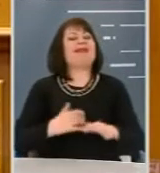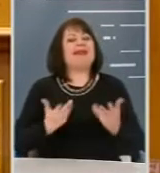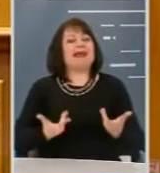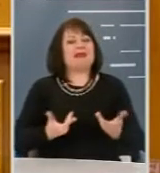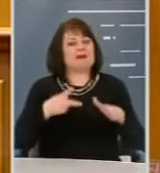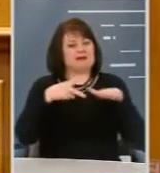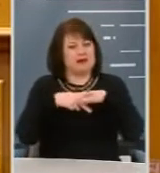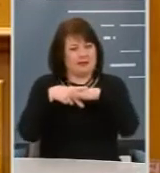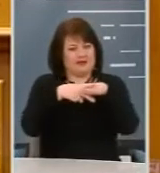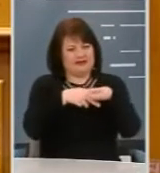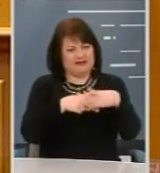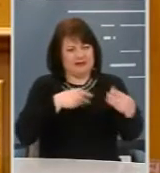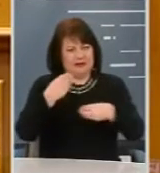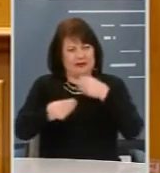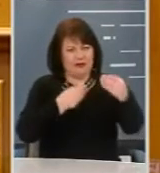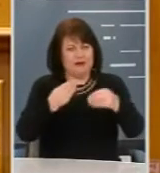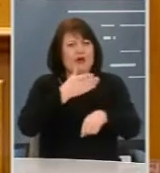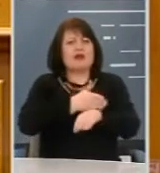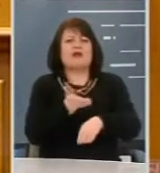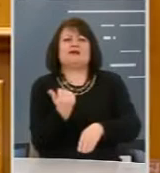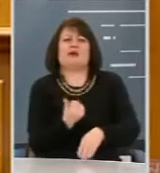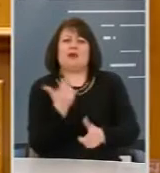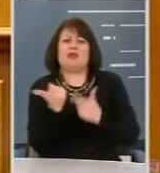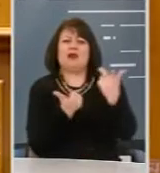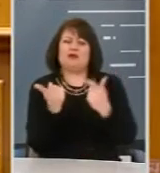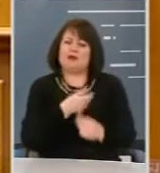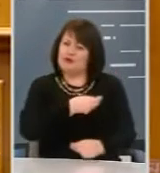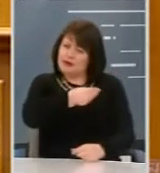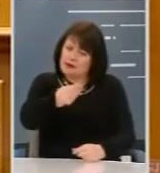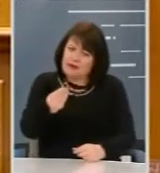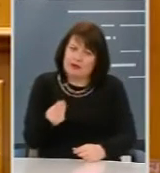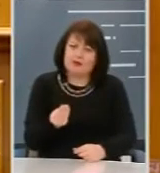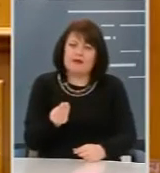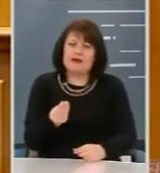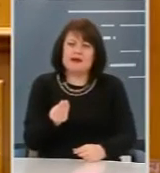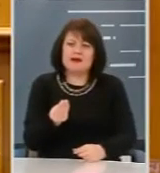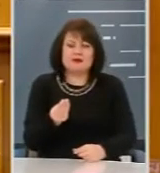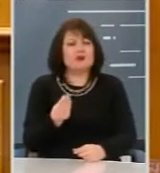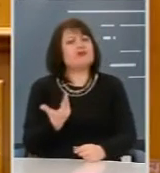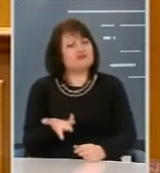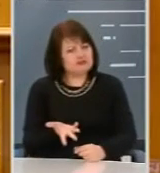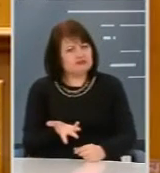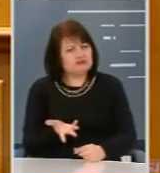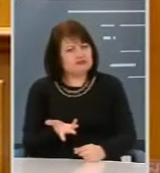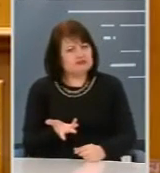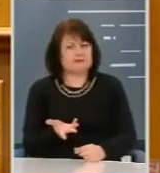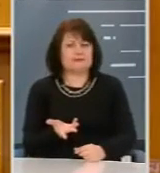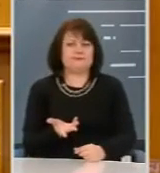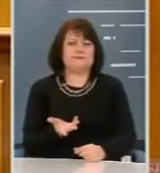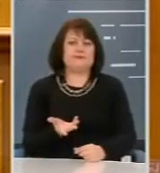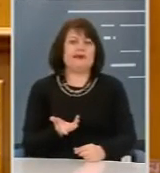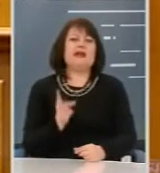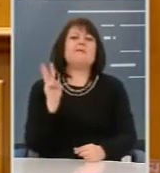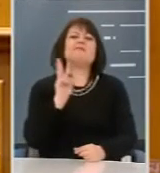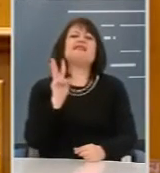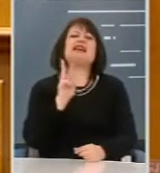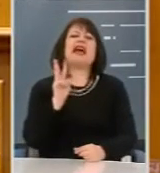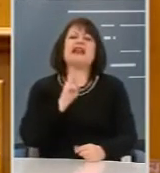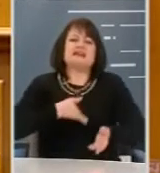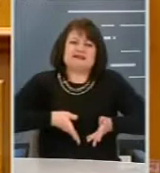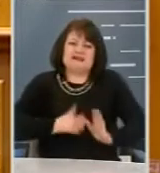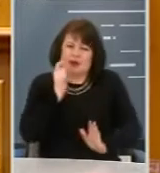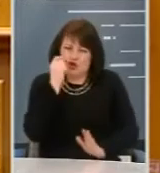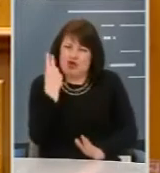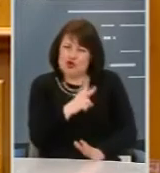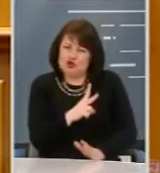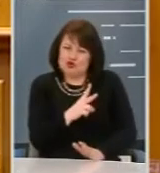οι τράπεζες χωρίς εξασφαλίσεις δάνεια, για να θυμίσω και τον ιό ψυχάρη που μας είπε